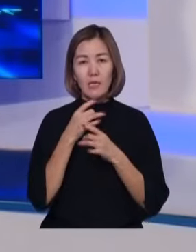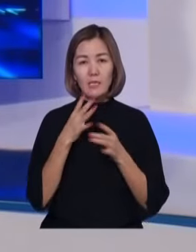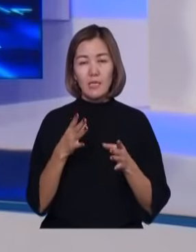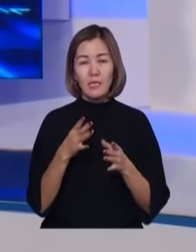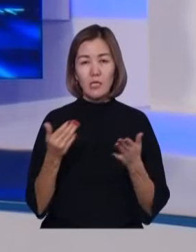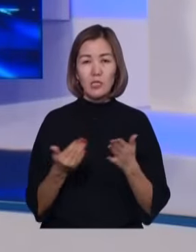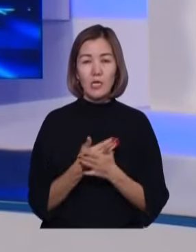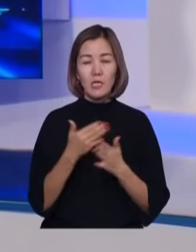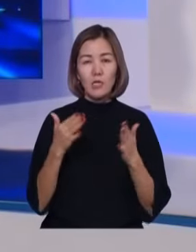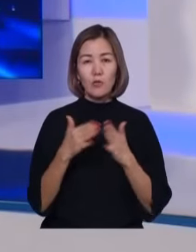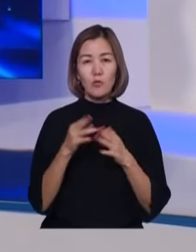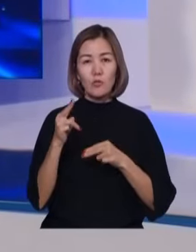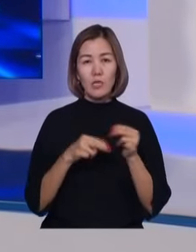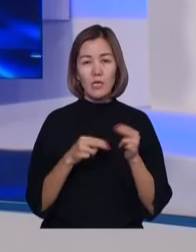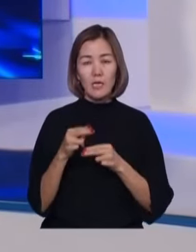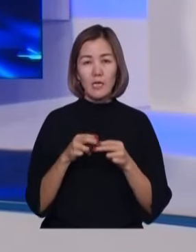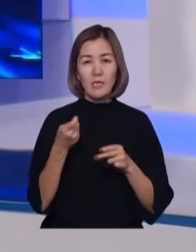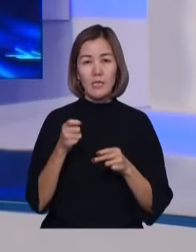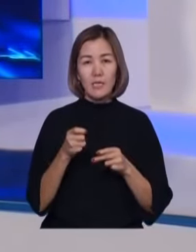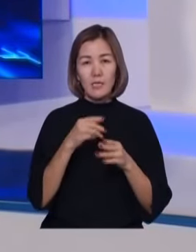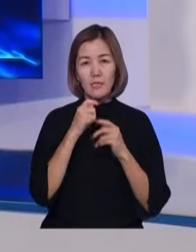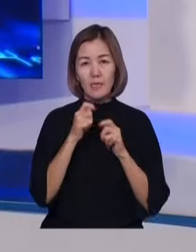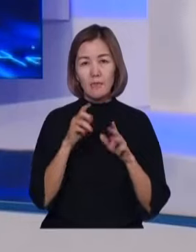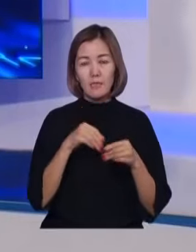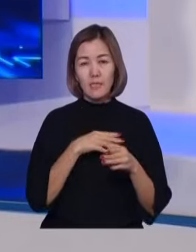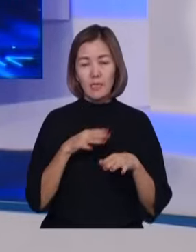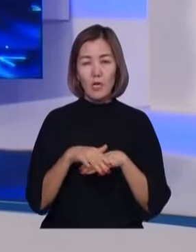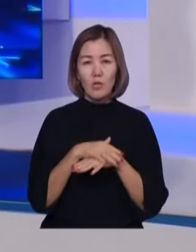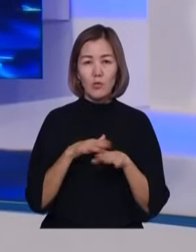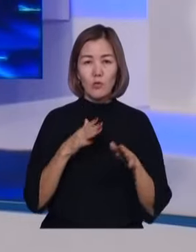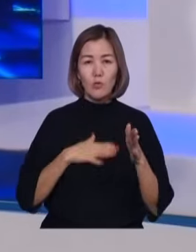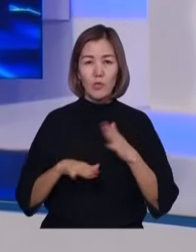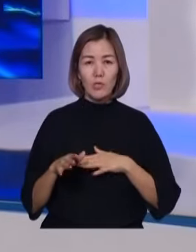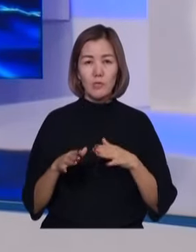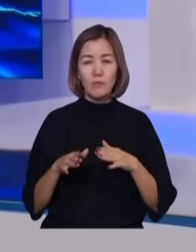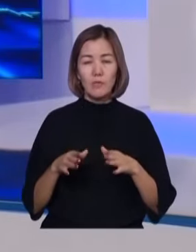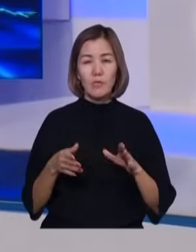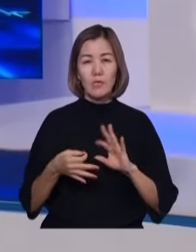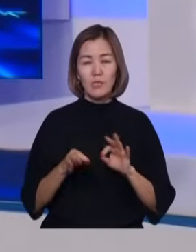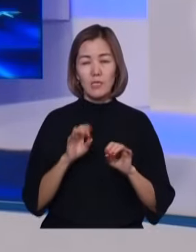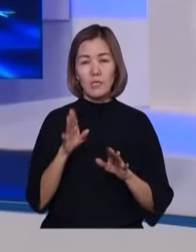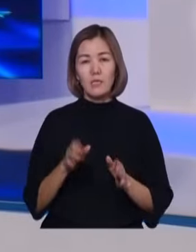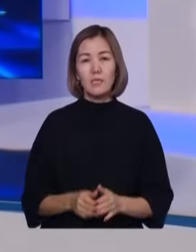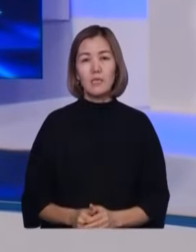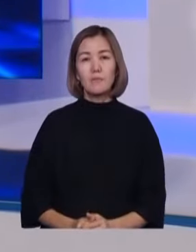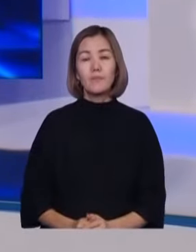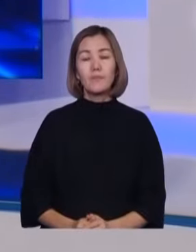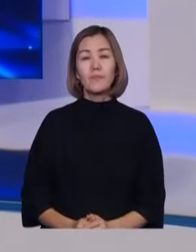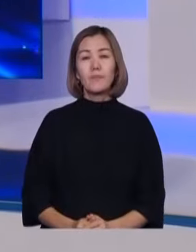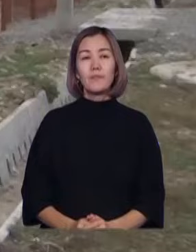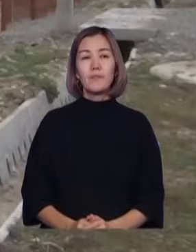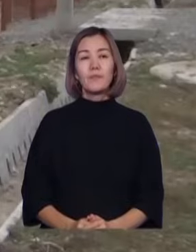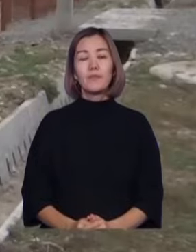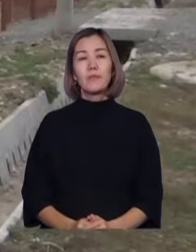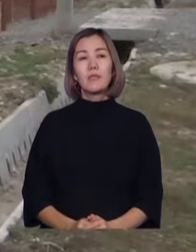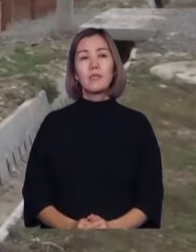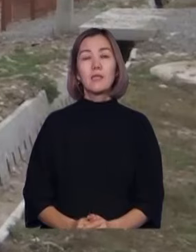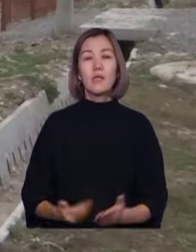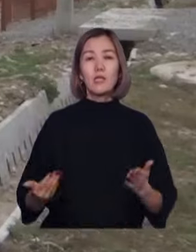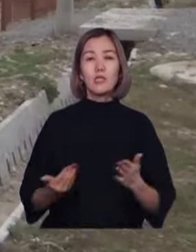түрде жаңадан бой көтерген үйлердің кілтін табыстады. Тұрғындардың қуанышымен әріптесім Елдана Серікбайқызы бөлісіп қайтты.